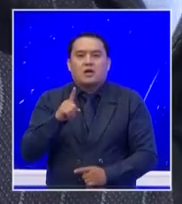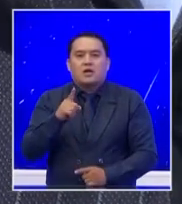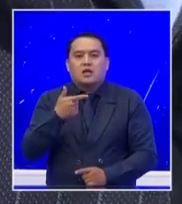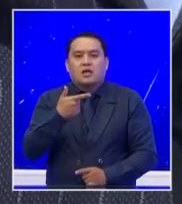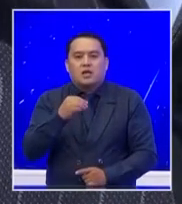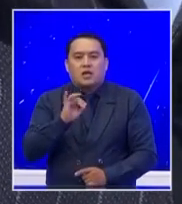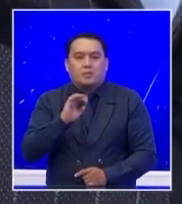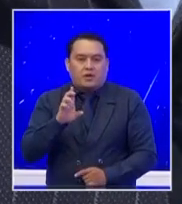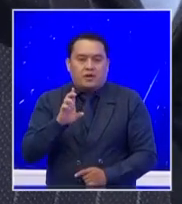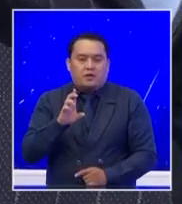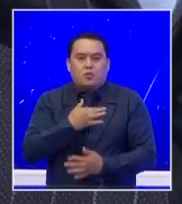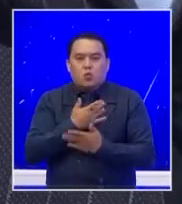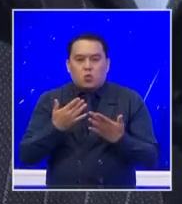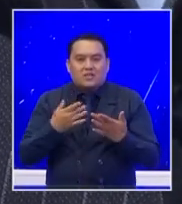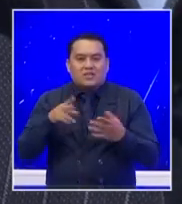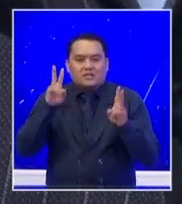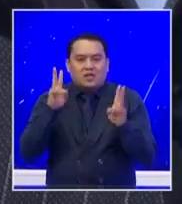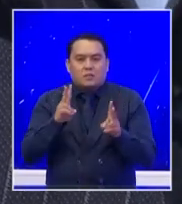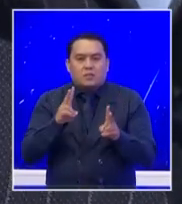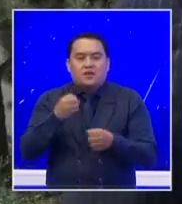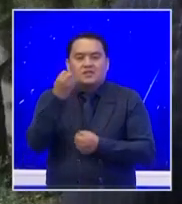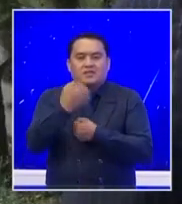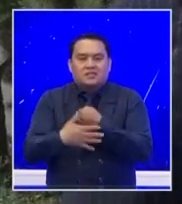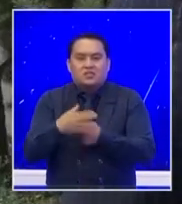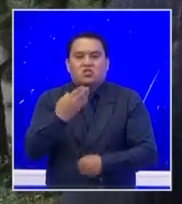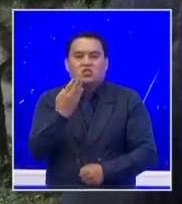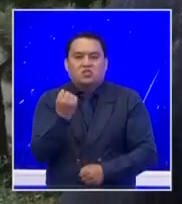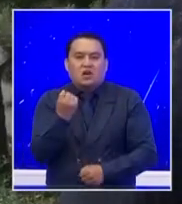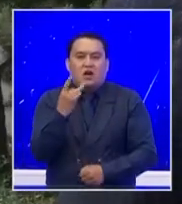не многие. Получается, на гербе посередине изображен шанрак, который